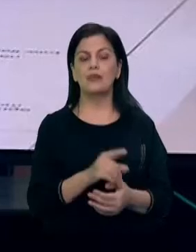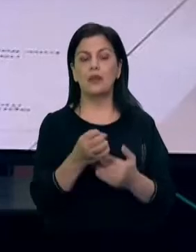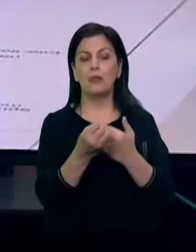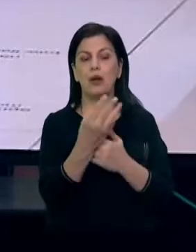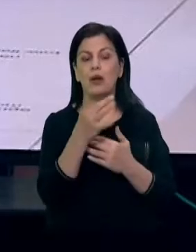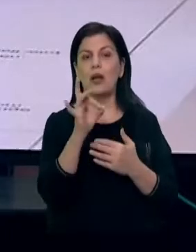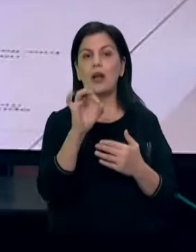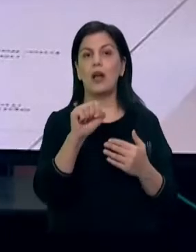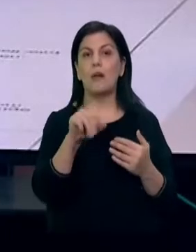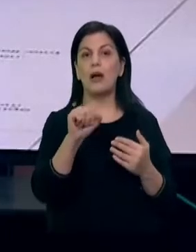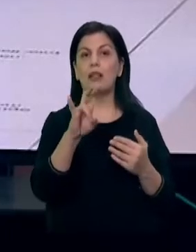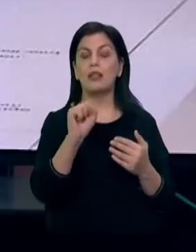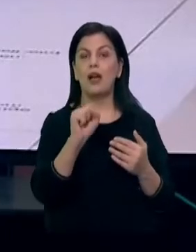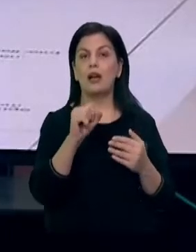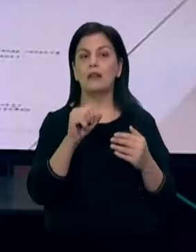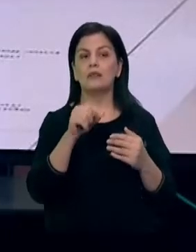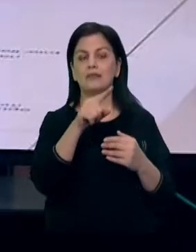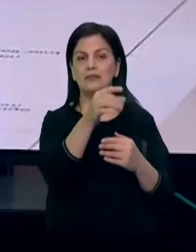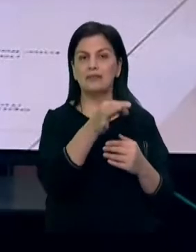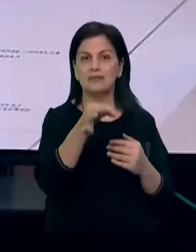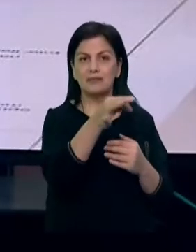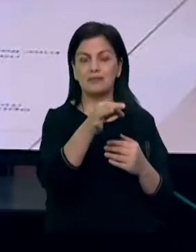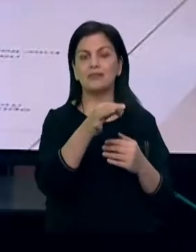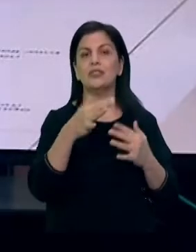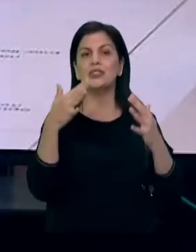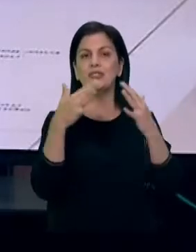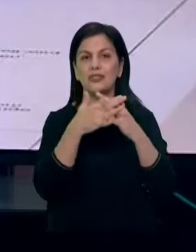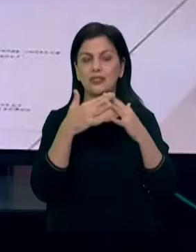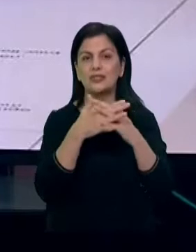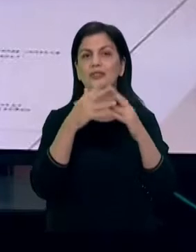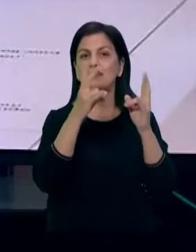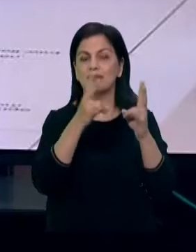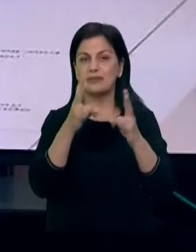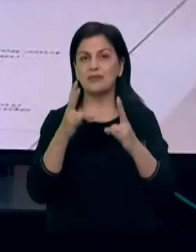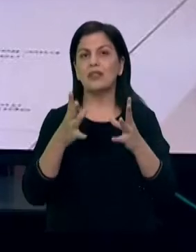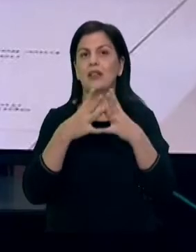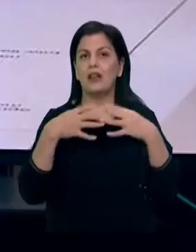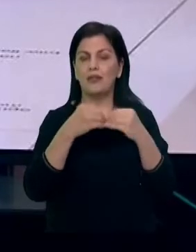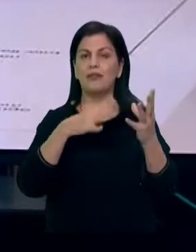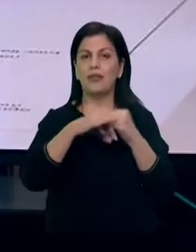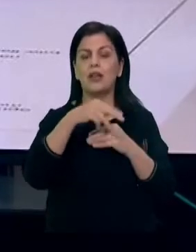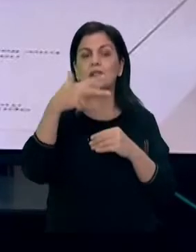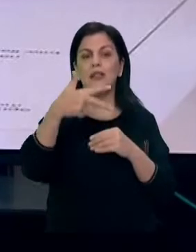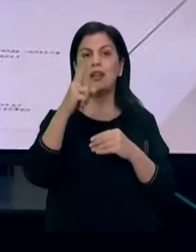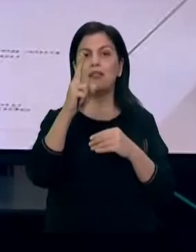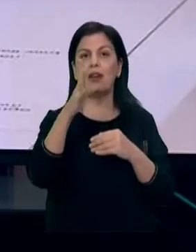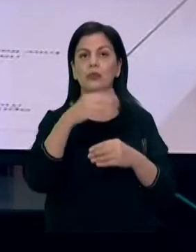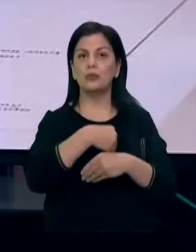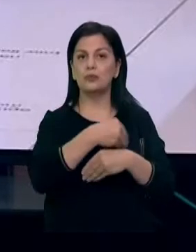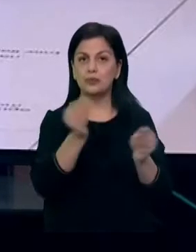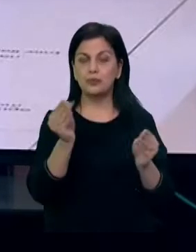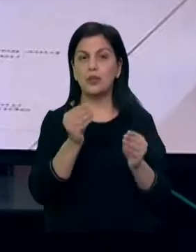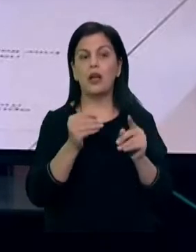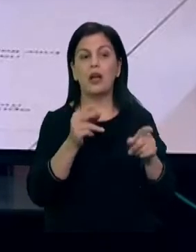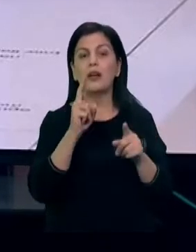Bakının Ramana qəsəbəsində şəhid ailələri və müharibə əlillərinə daha 30 mənzil təqdim olundu. Bu dəfəki mənzillər də bəlkələr